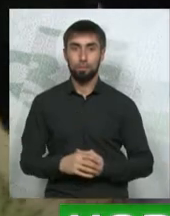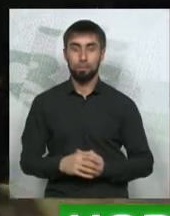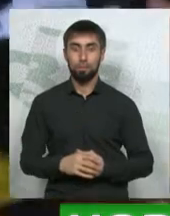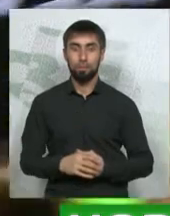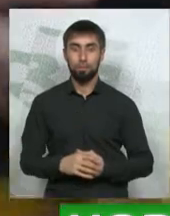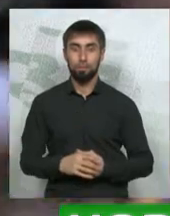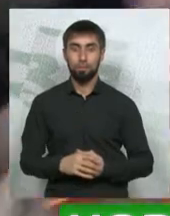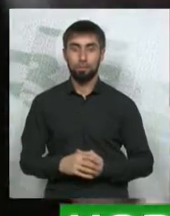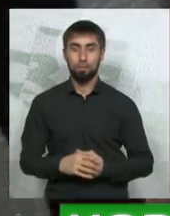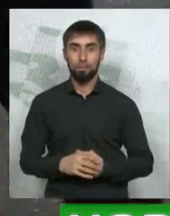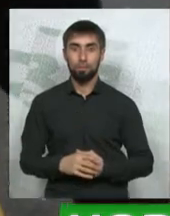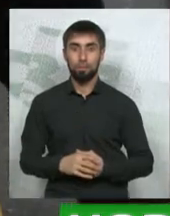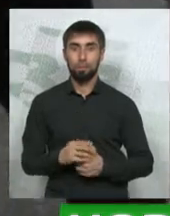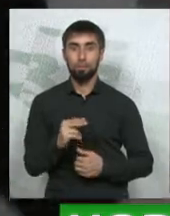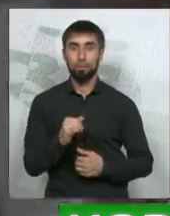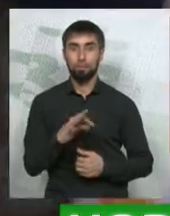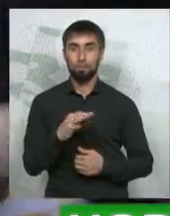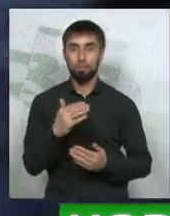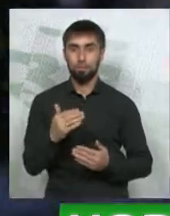Чудо! Чудо, да? Дарю чудо.